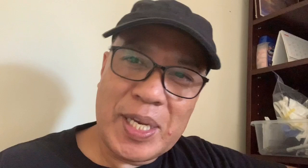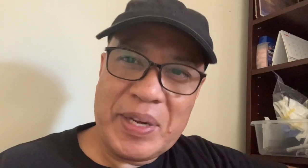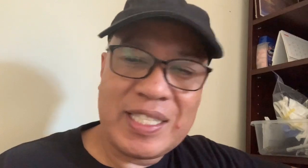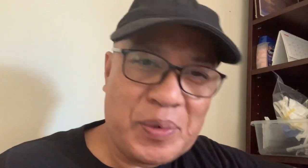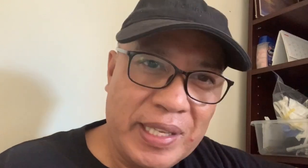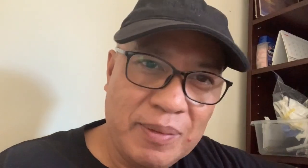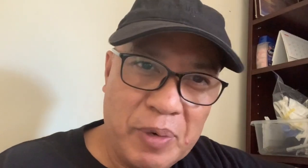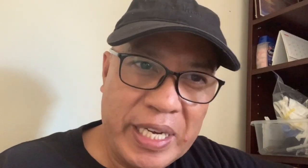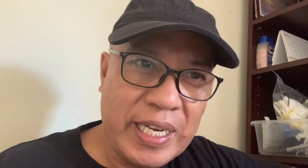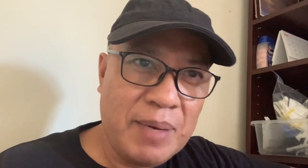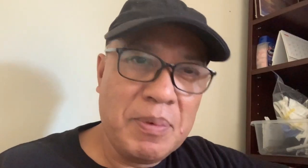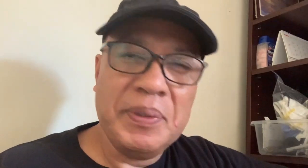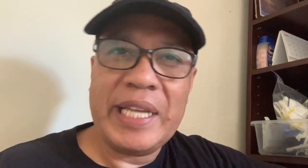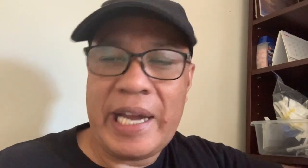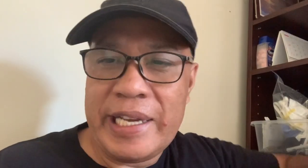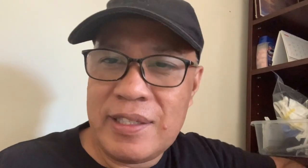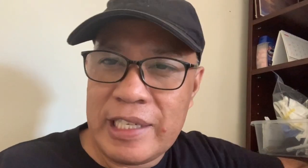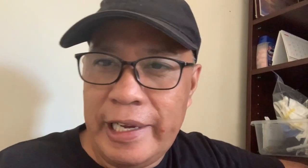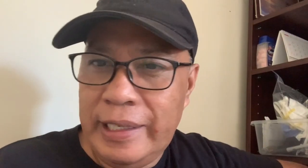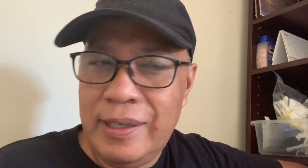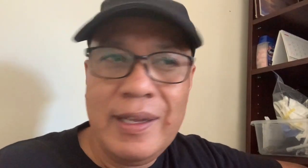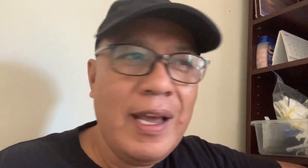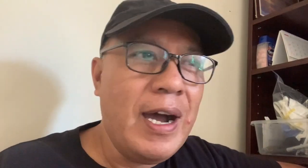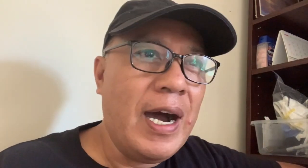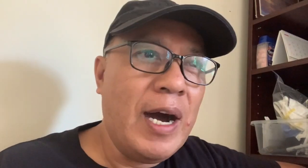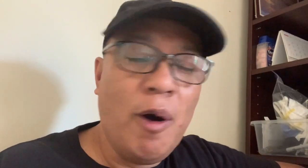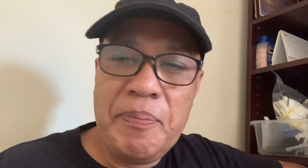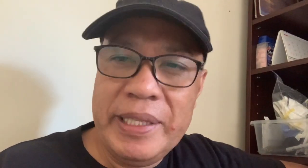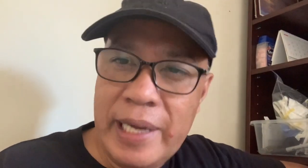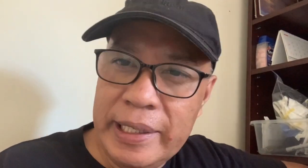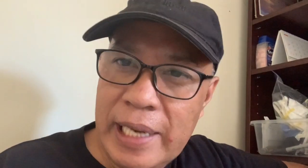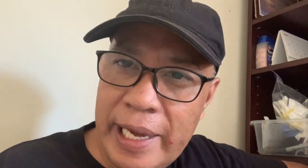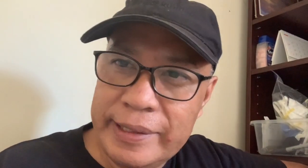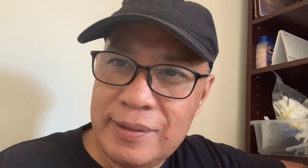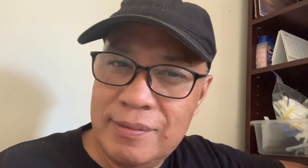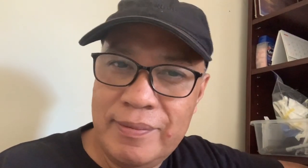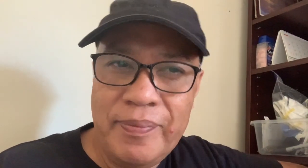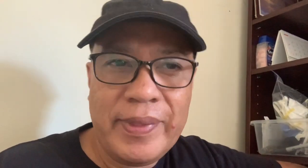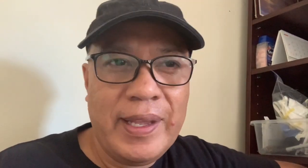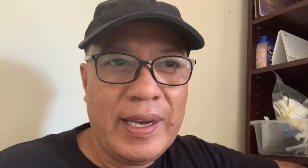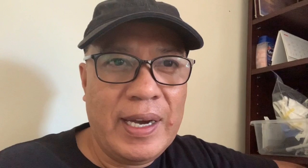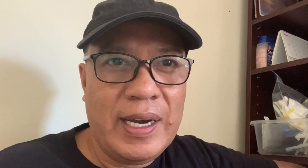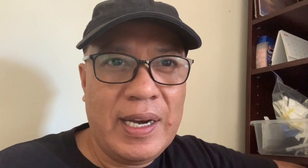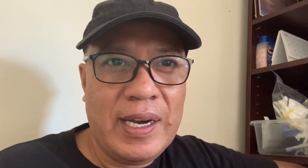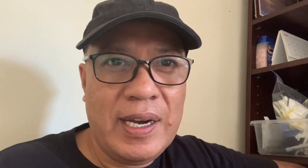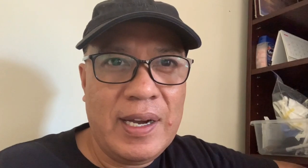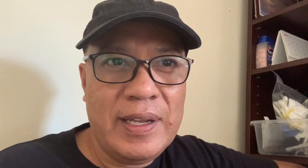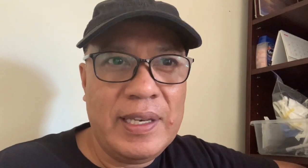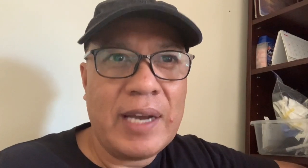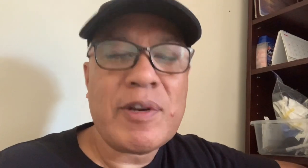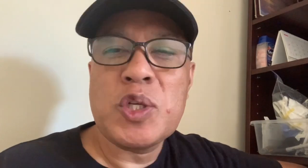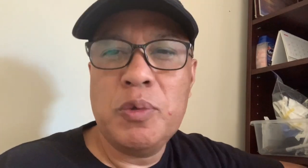kumain sa restaurant, pwede ka nang pumunta kahit saan. Open na ang lahat.